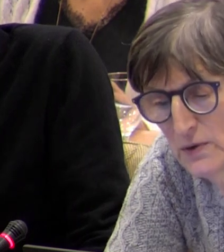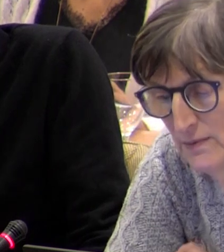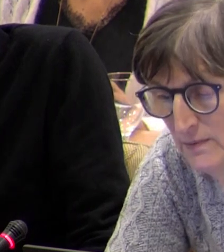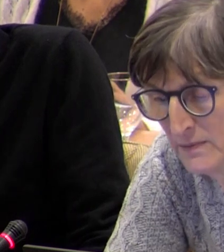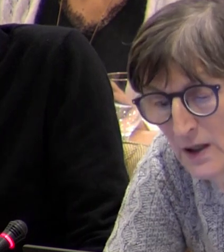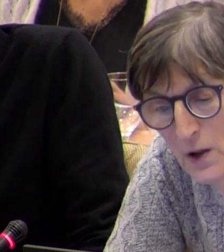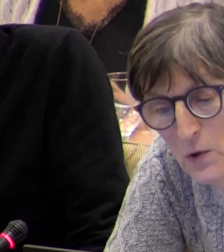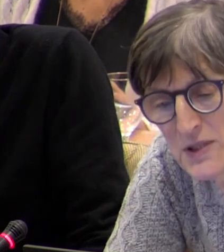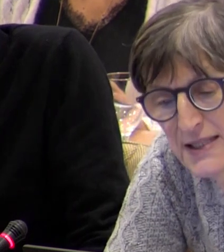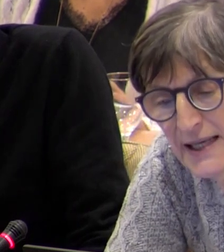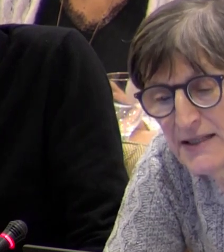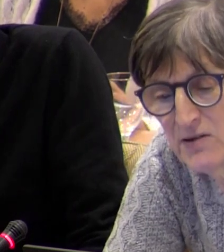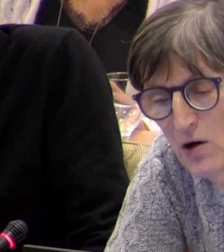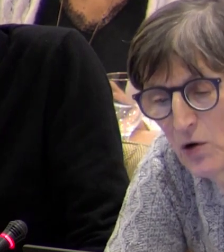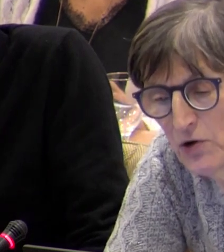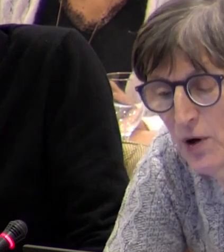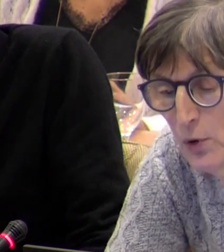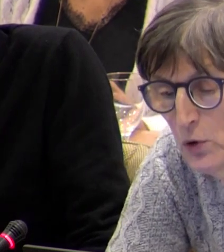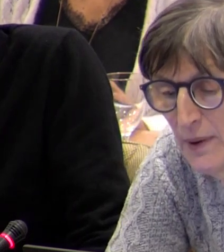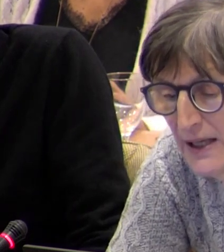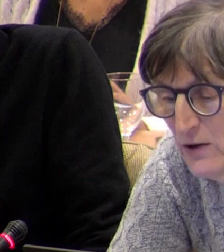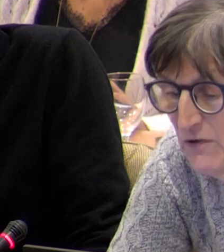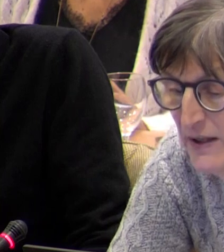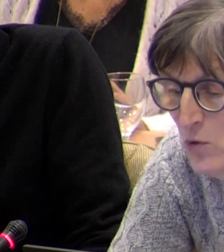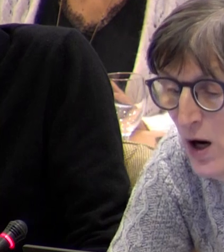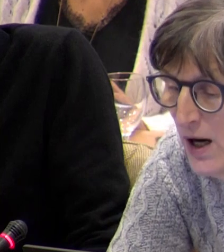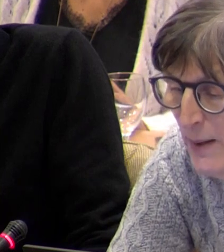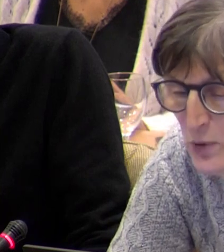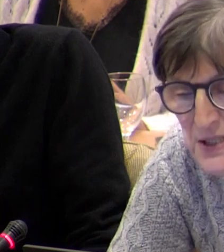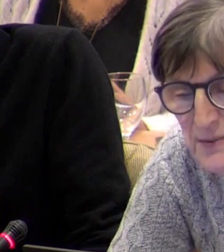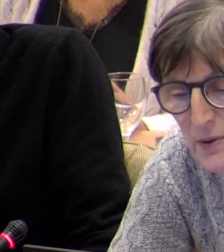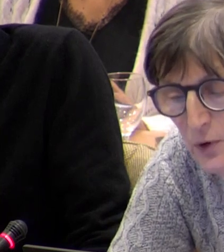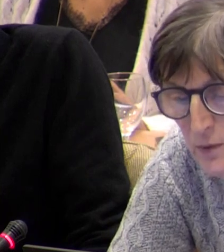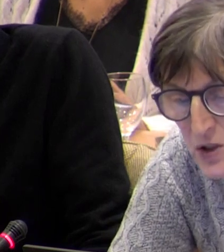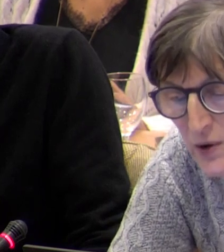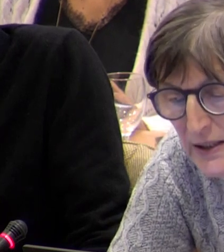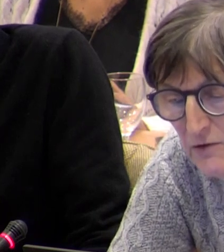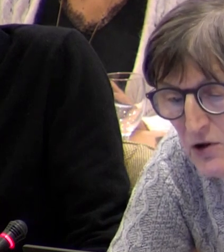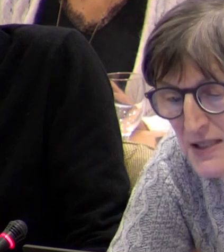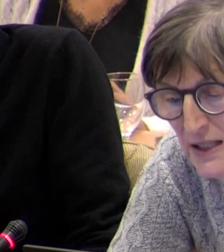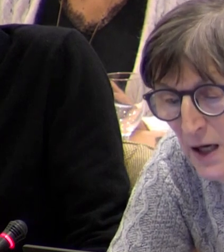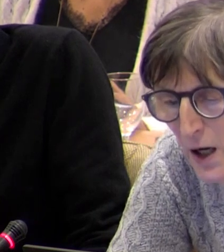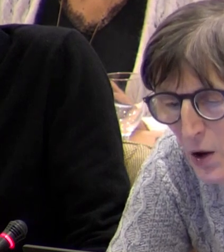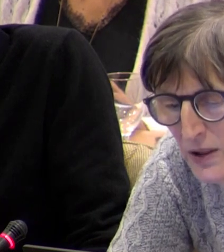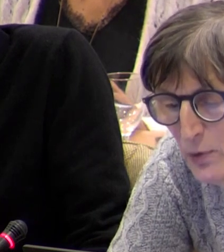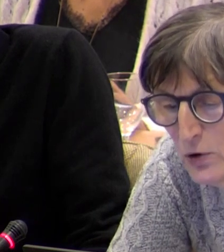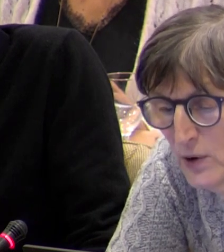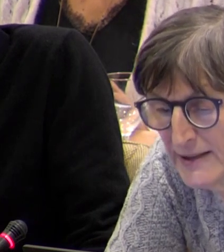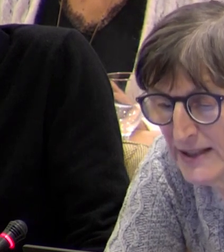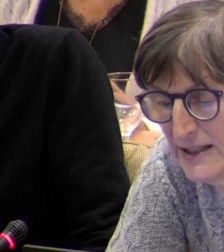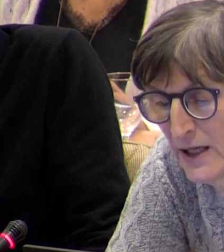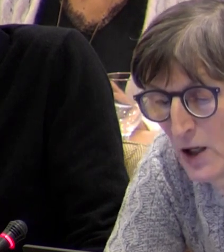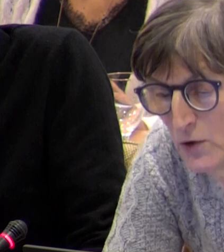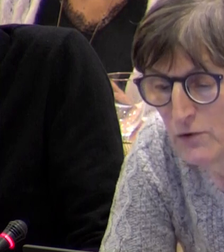sens où ces derniers temps on entend beaucoup parler de fans moi impossible pour une majorité de français on est plutôt